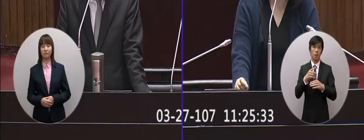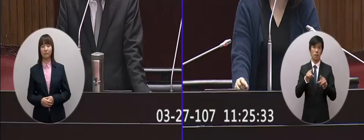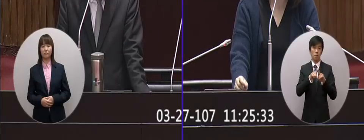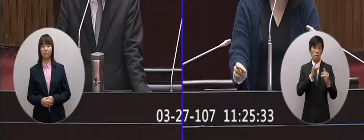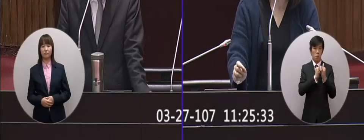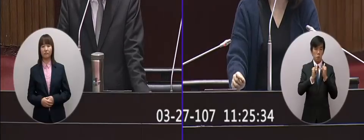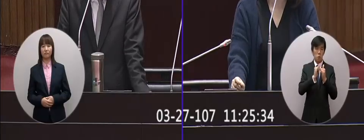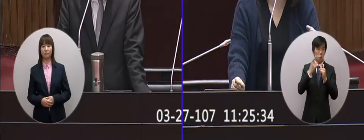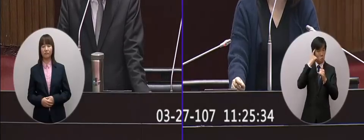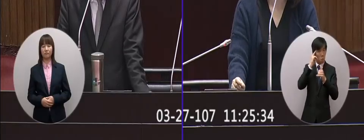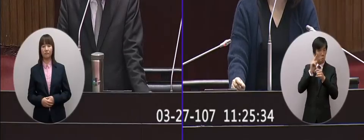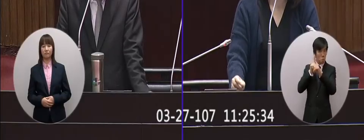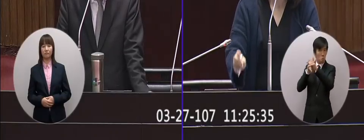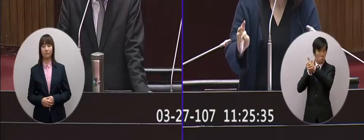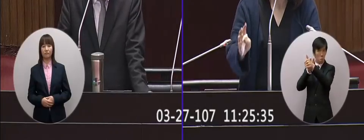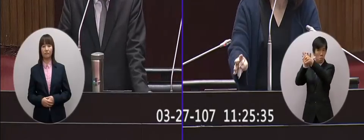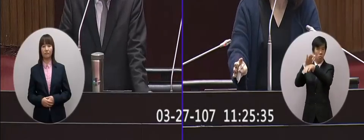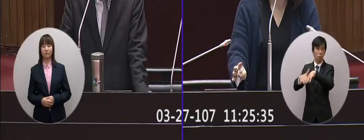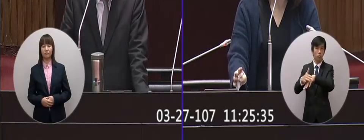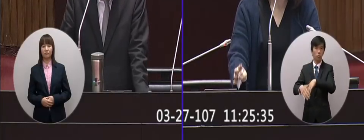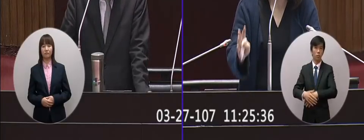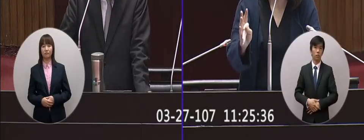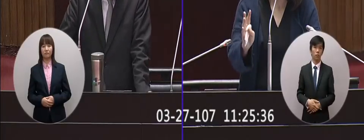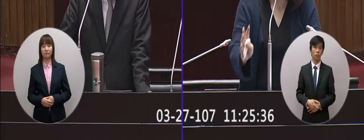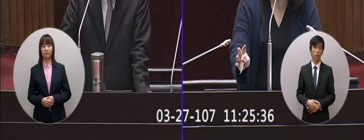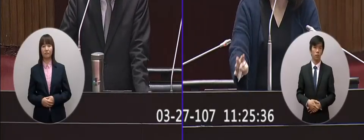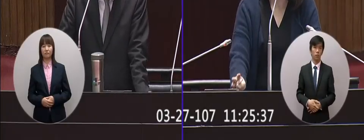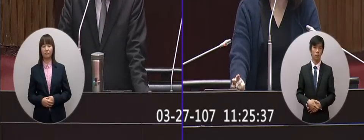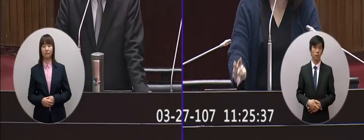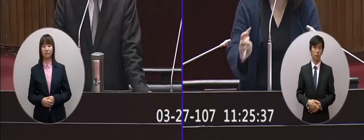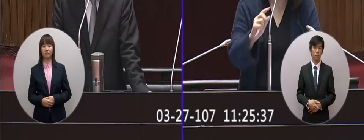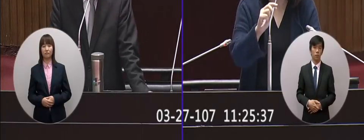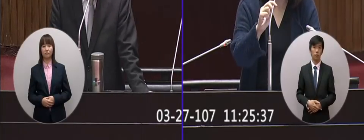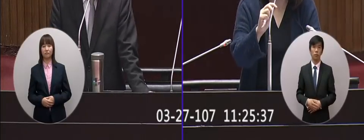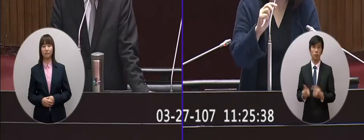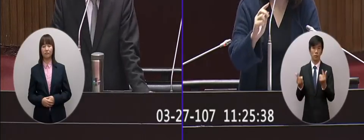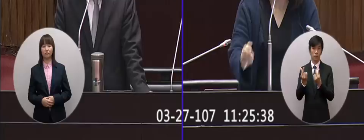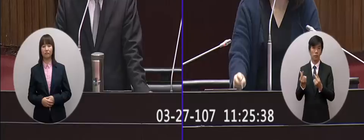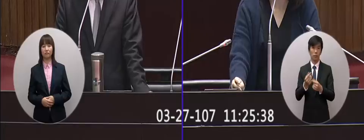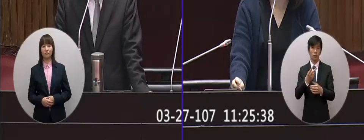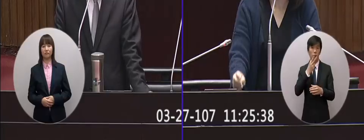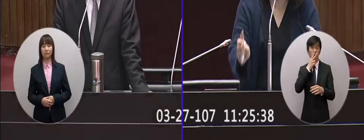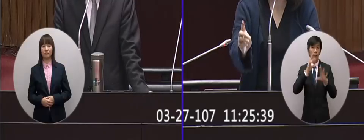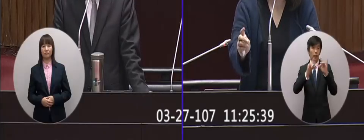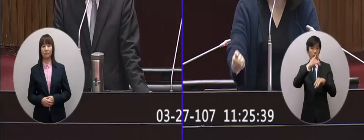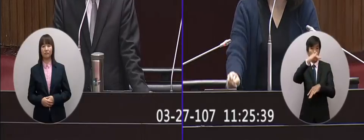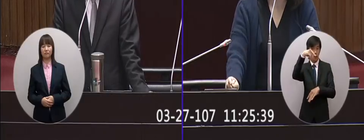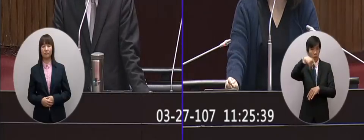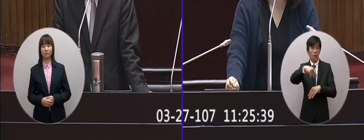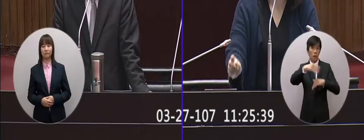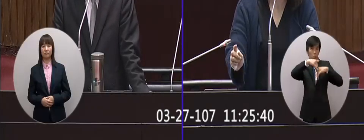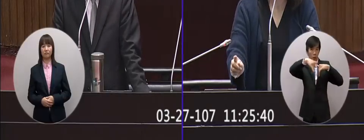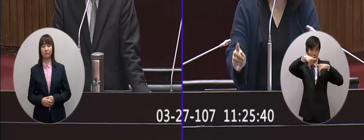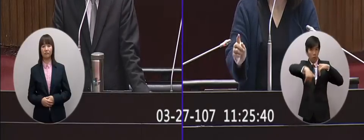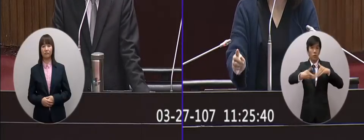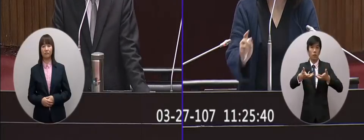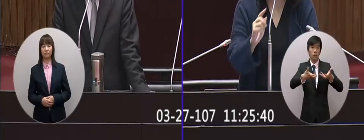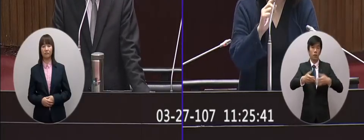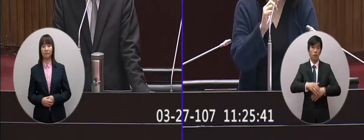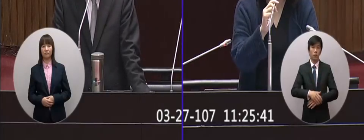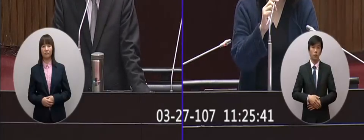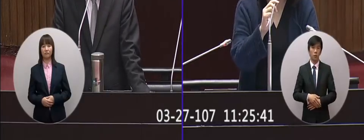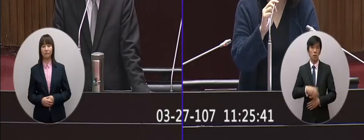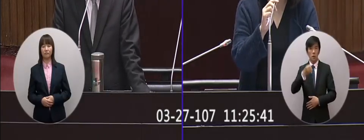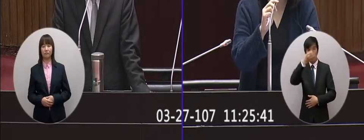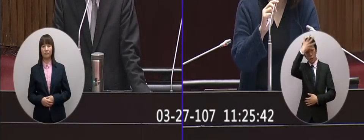领袖，也代表一件事情，像这样的一个雅尼新城山矿山哦挖矿的议题，也是年